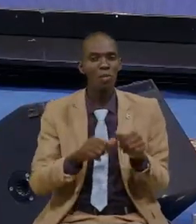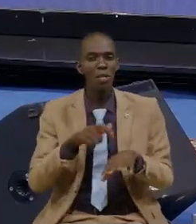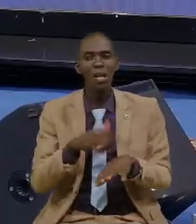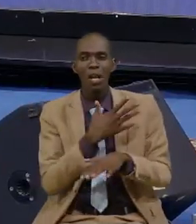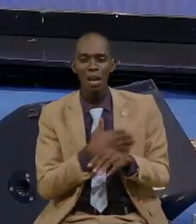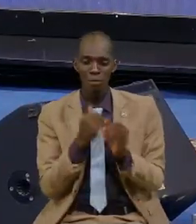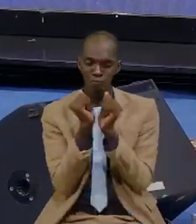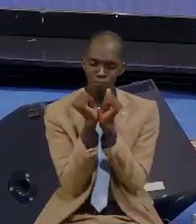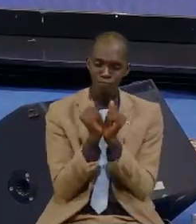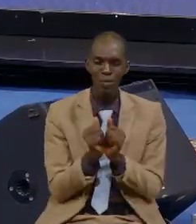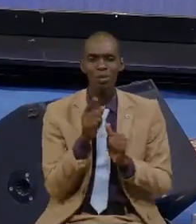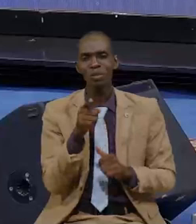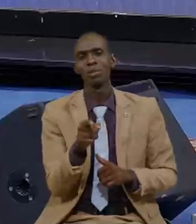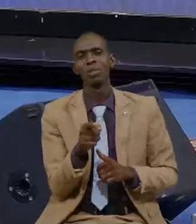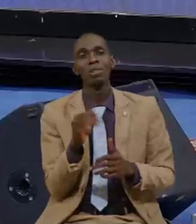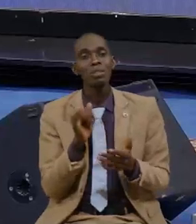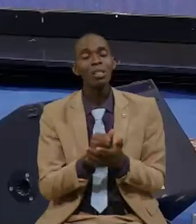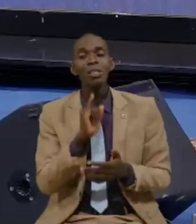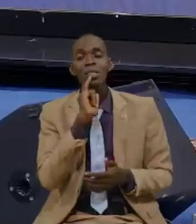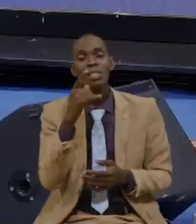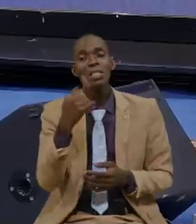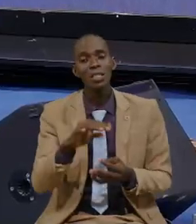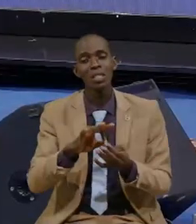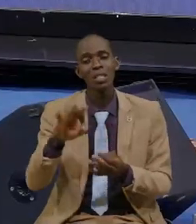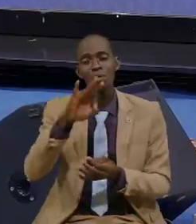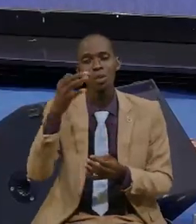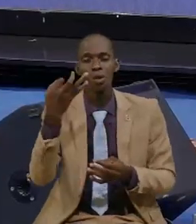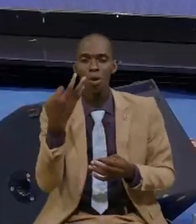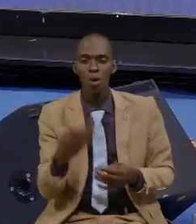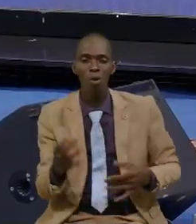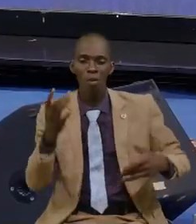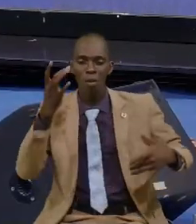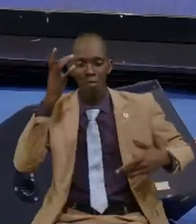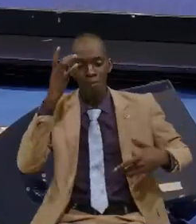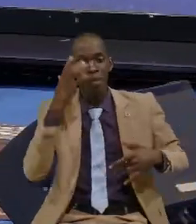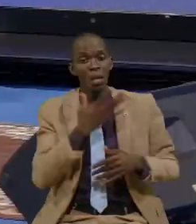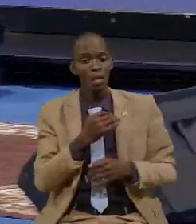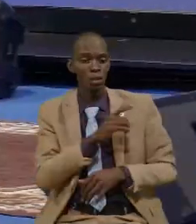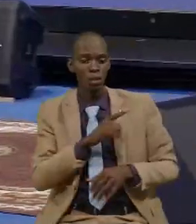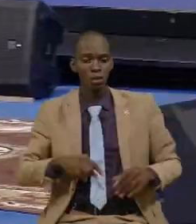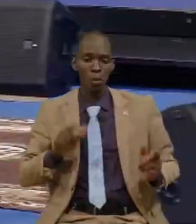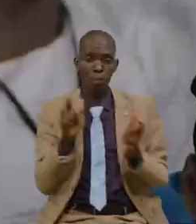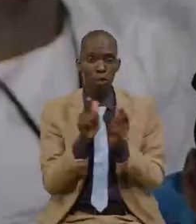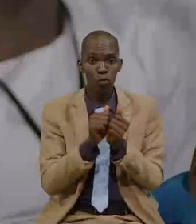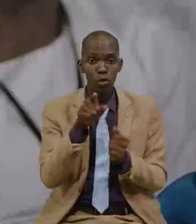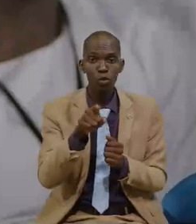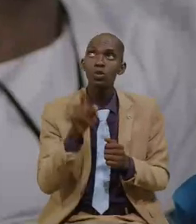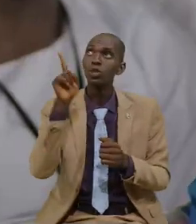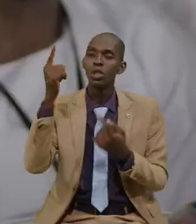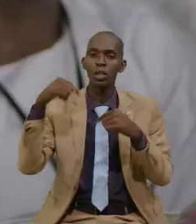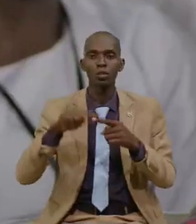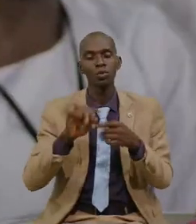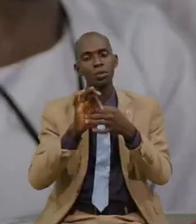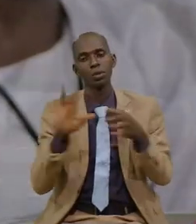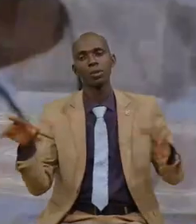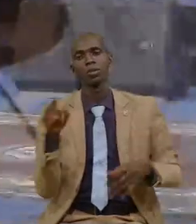et vous écrase, vous ne pouvez pas avancer. C'est l'esprit d'infirmité. Et comme le Seigneur vient ce soir, il vient